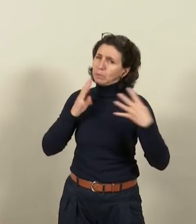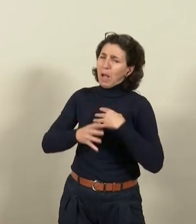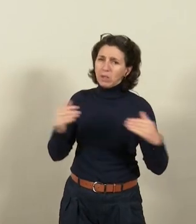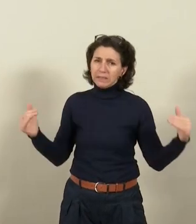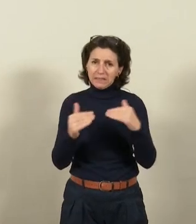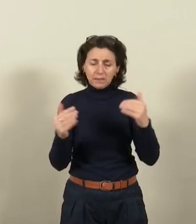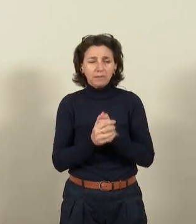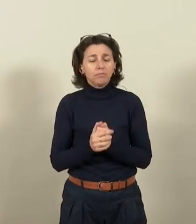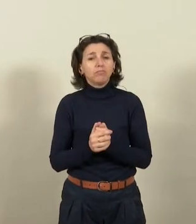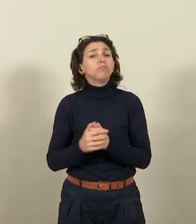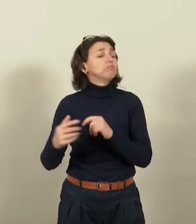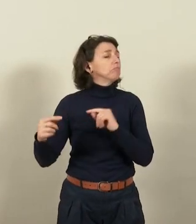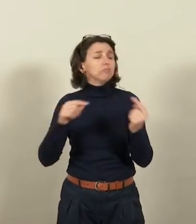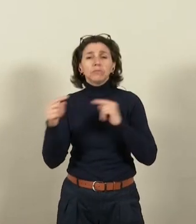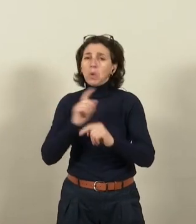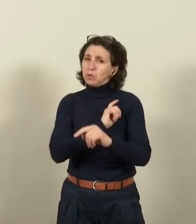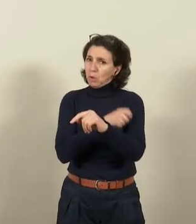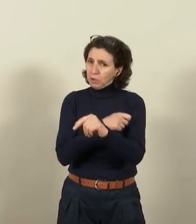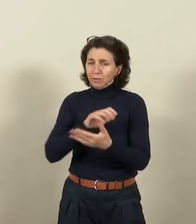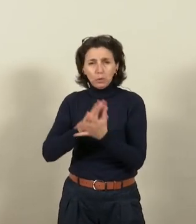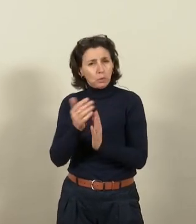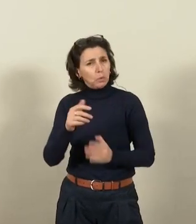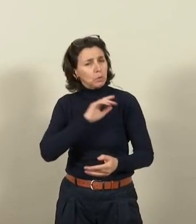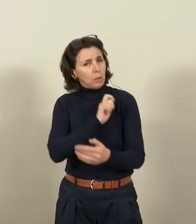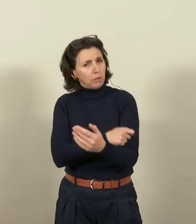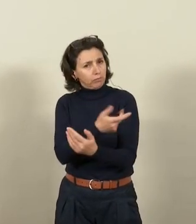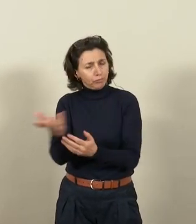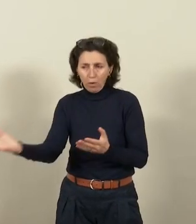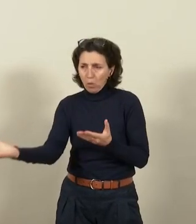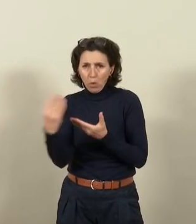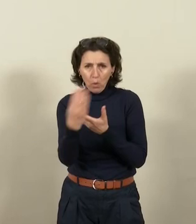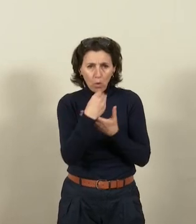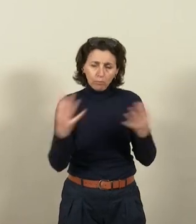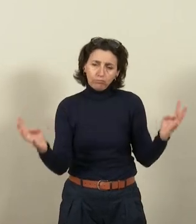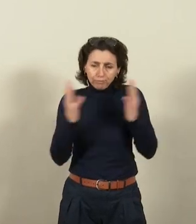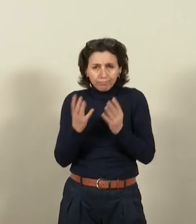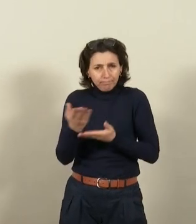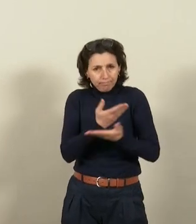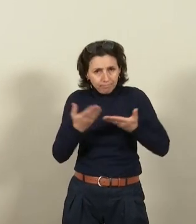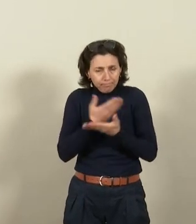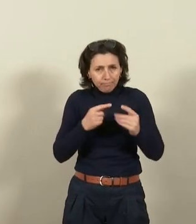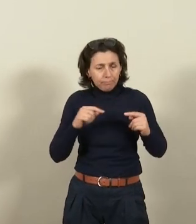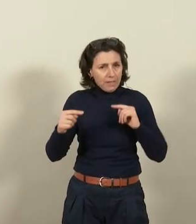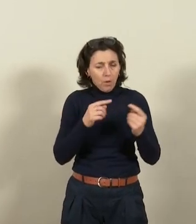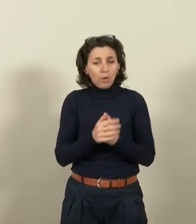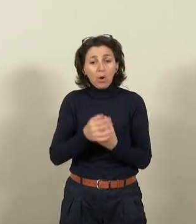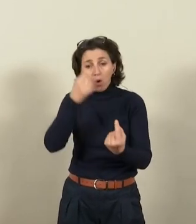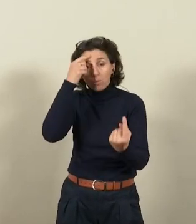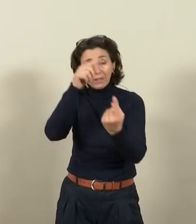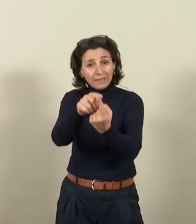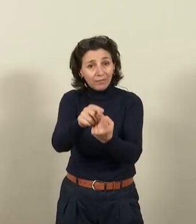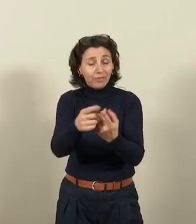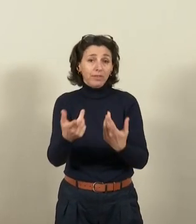s'était engagé avec les associations sportives dans le but de clarifier la gestion des aides directes entre la ville et les